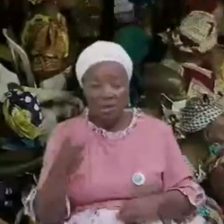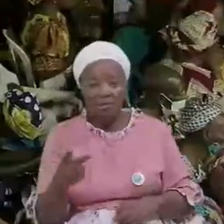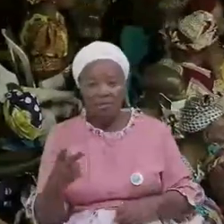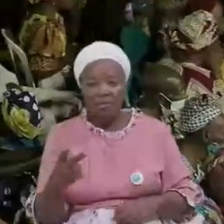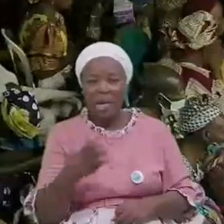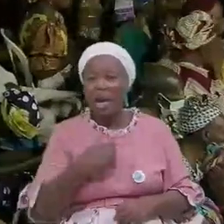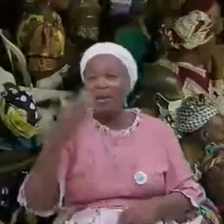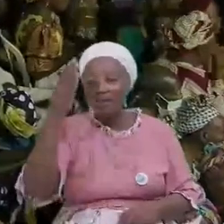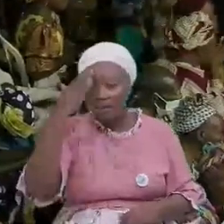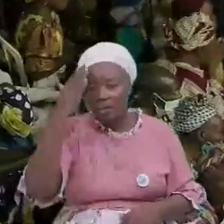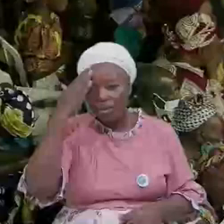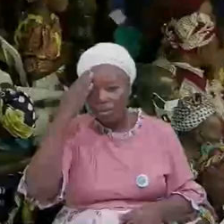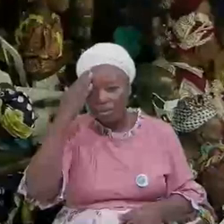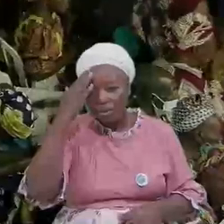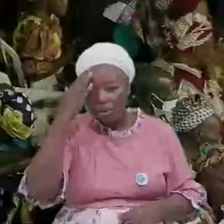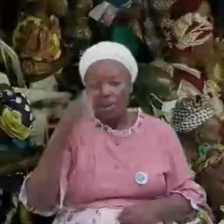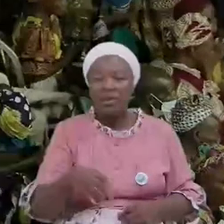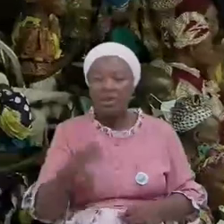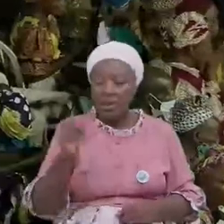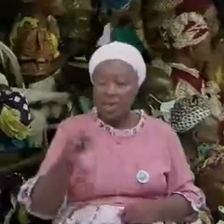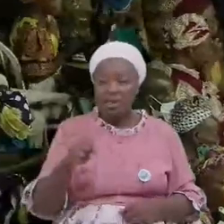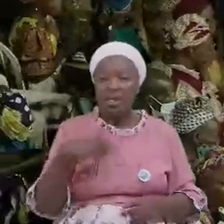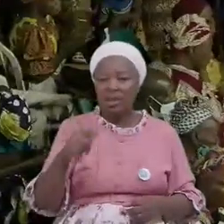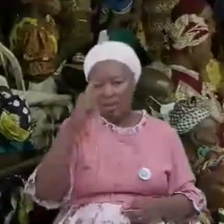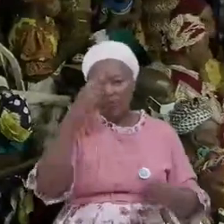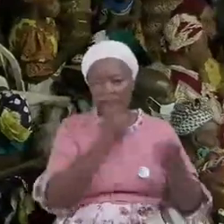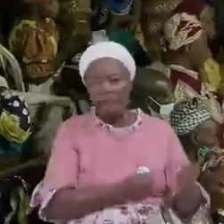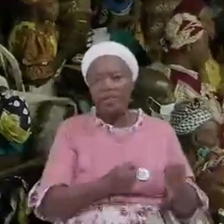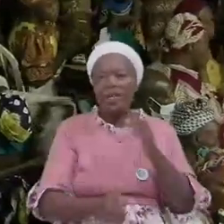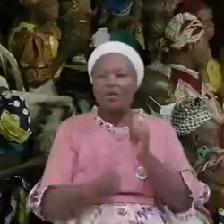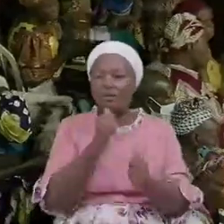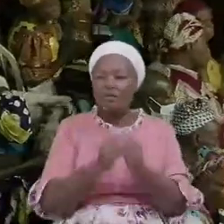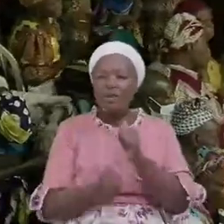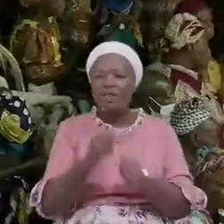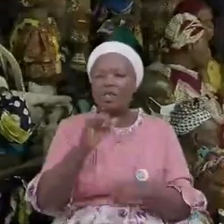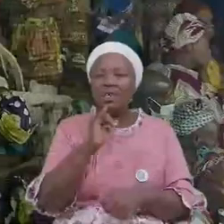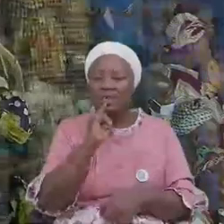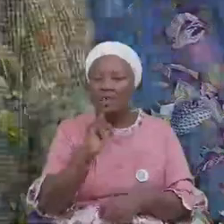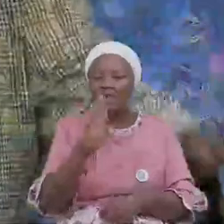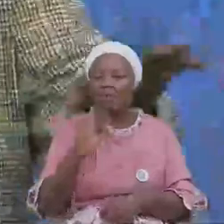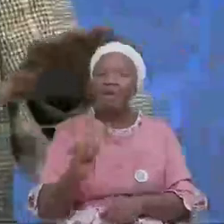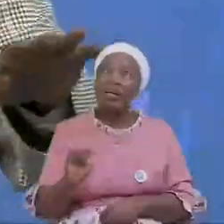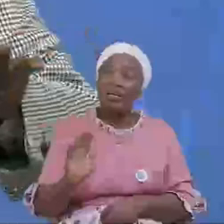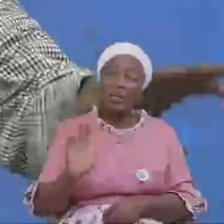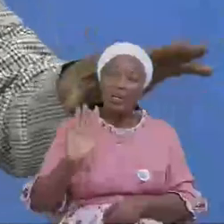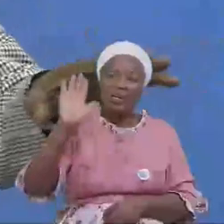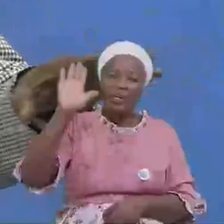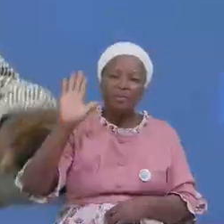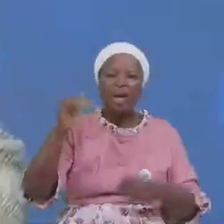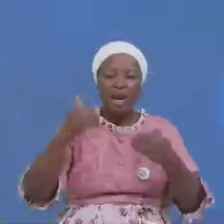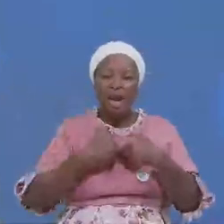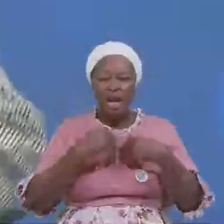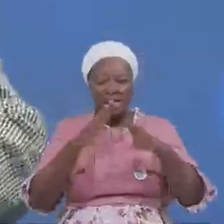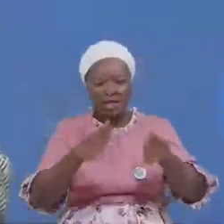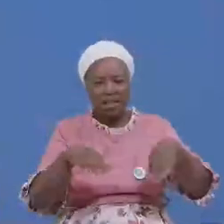C'est la foi en son nom qui a raffermi celui que vous voyez, connaissez. C'est la foi en lui qui a donné à cet